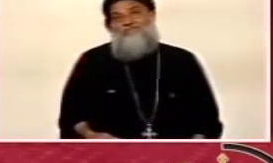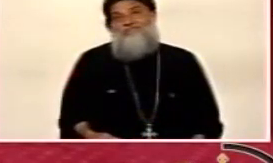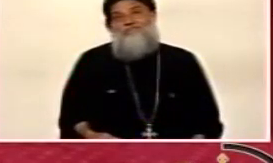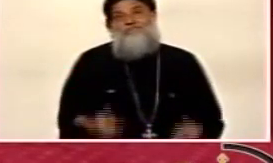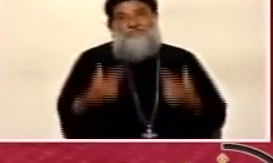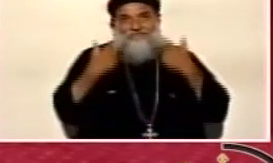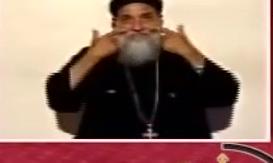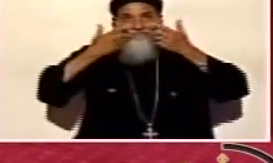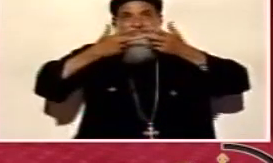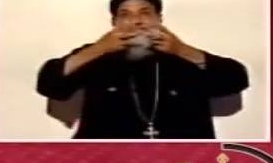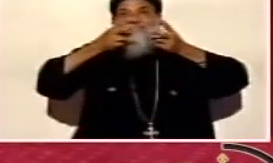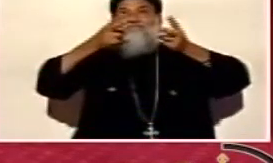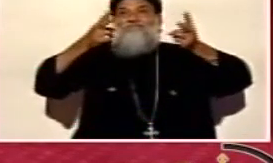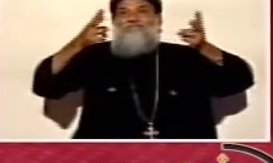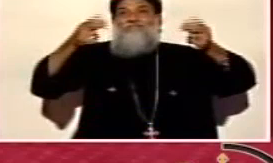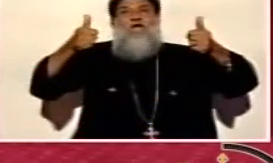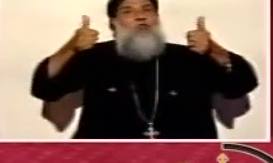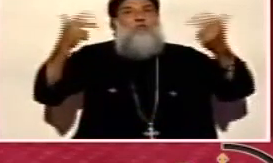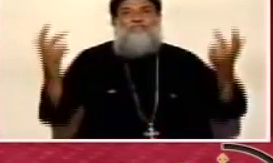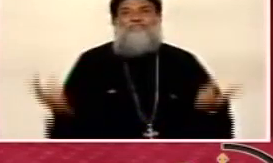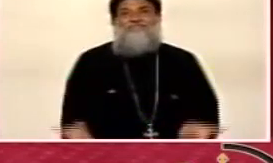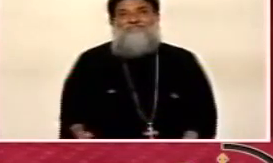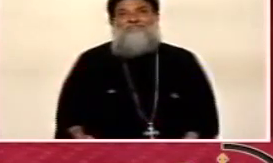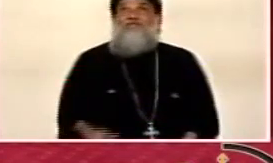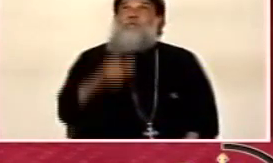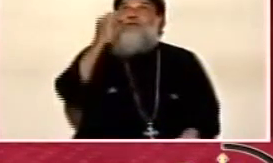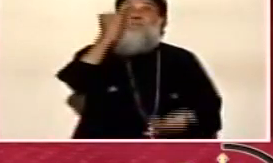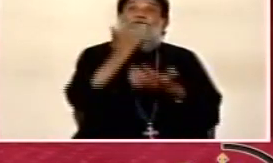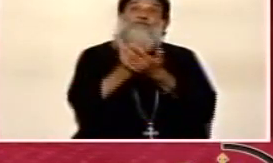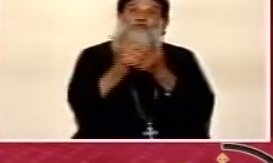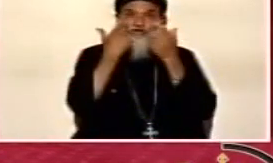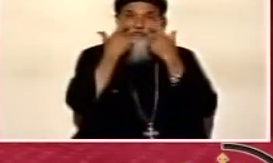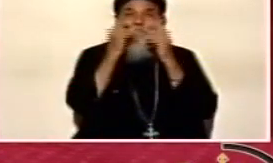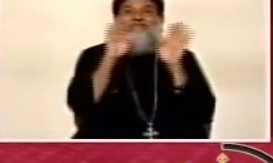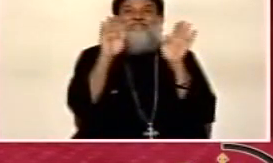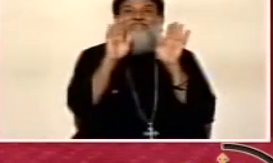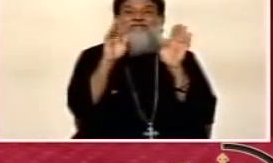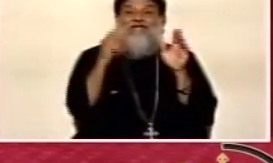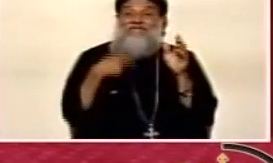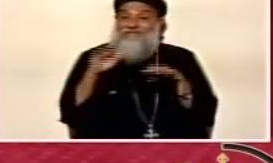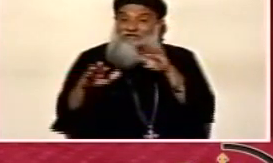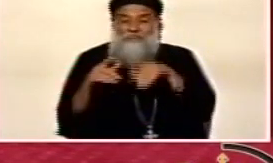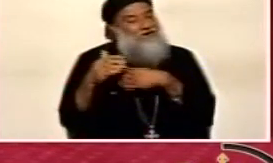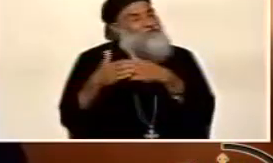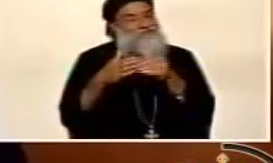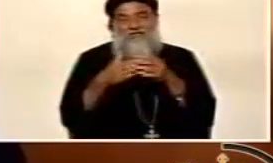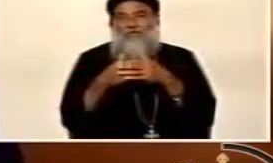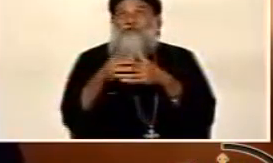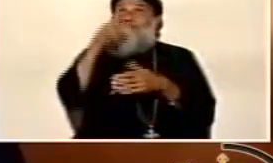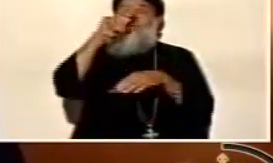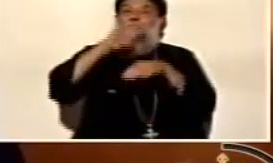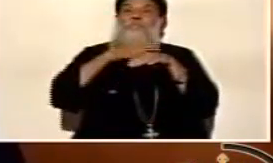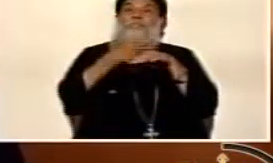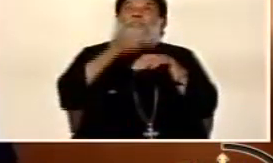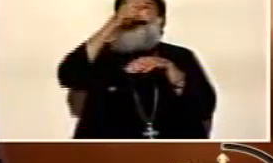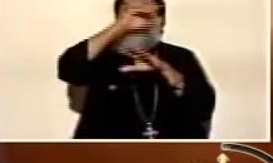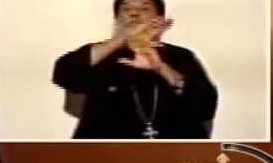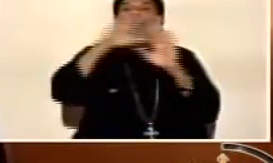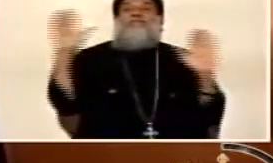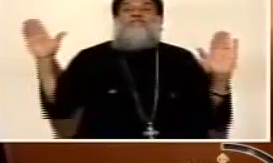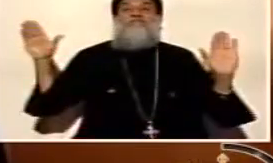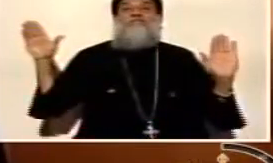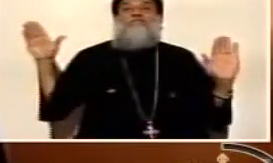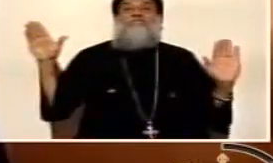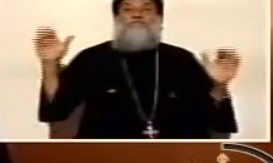قوي إن الإنسان ما يعني لا يملك أن يفحص أحكام الله، ما مش